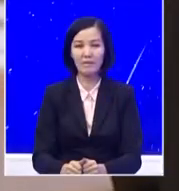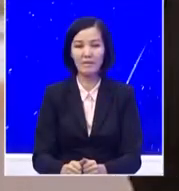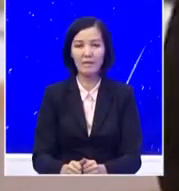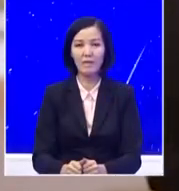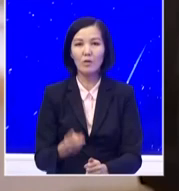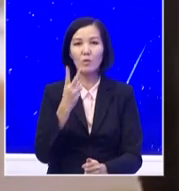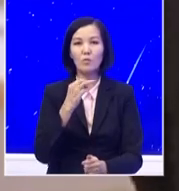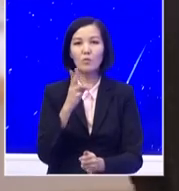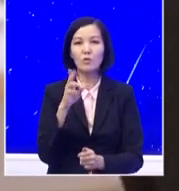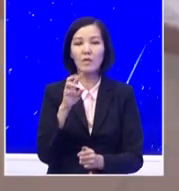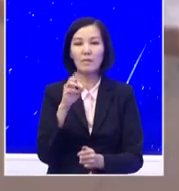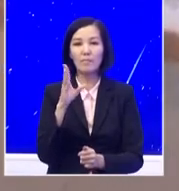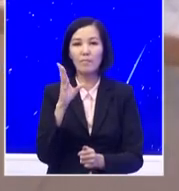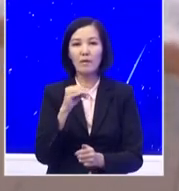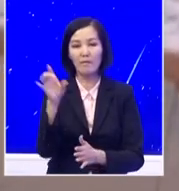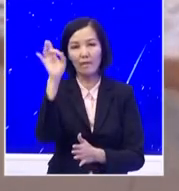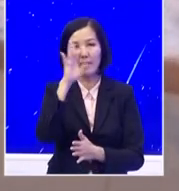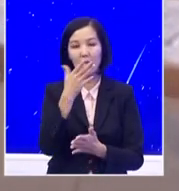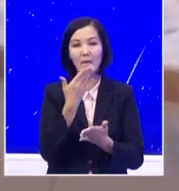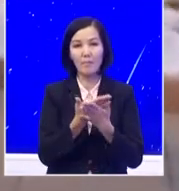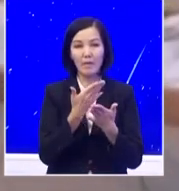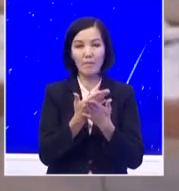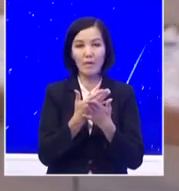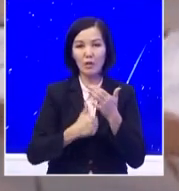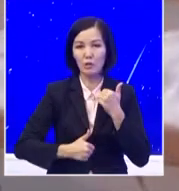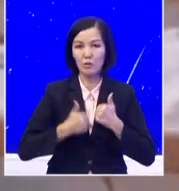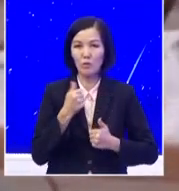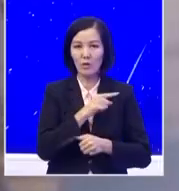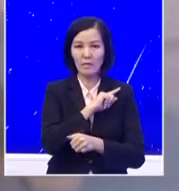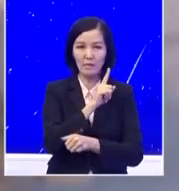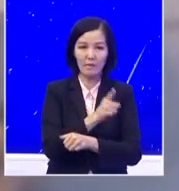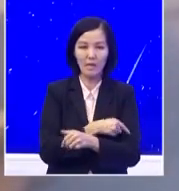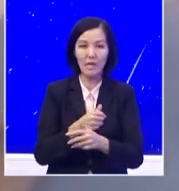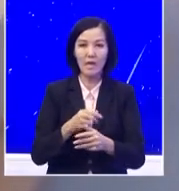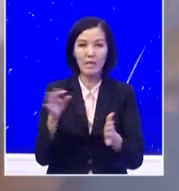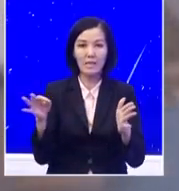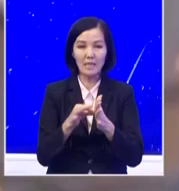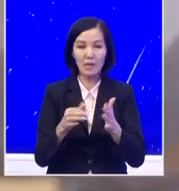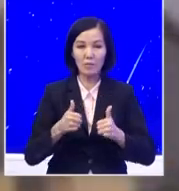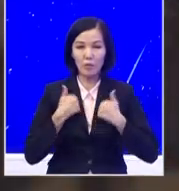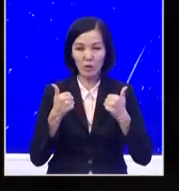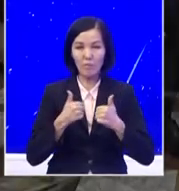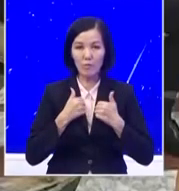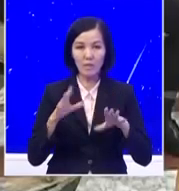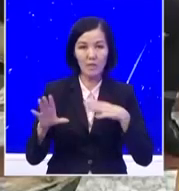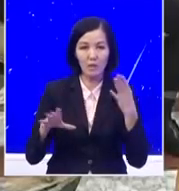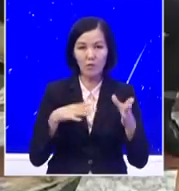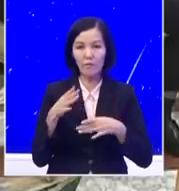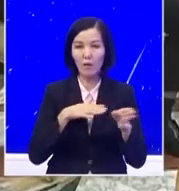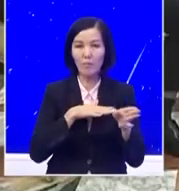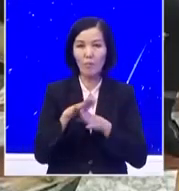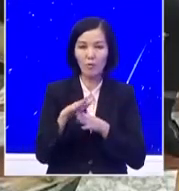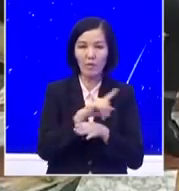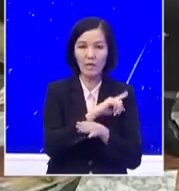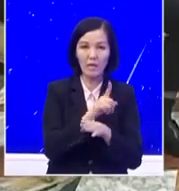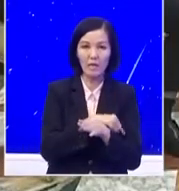Жаксыл Кушкемпиров является собой яркий пример мужества, стойкости, воли к победе и целеустремленности. На тренировках выкладывался по полной. Он сам слепил